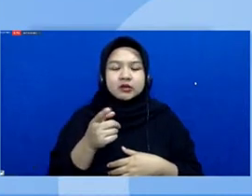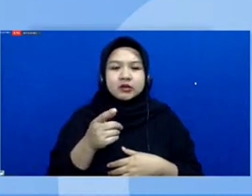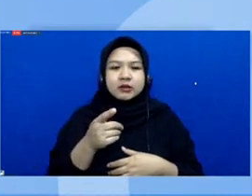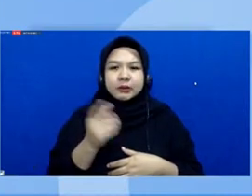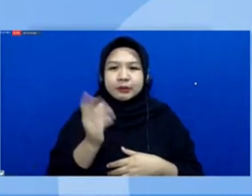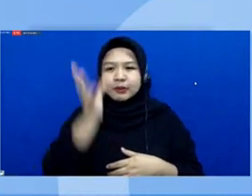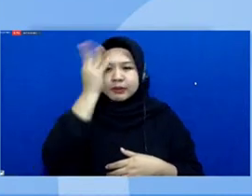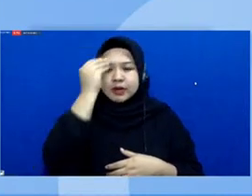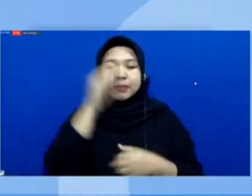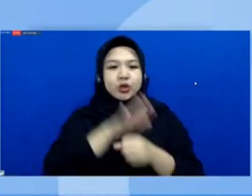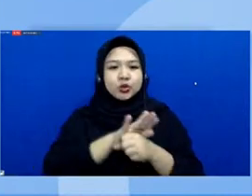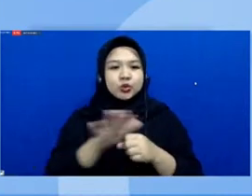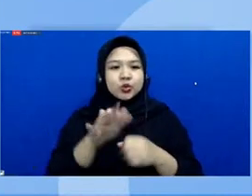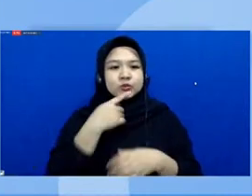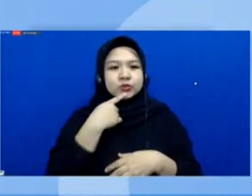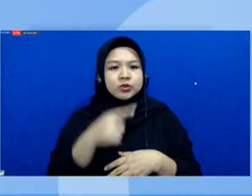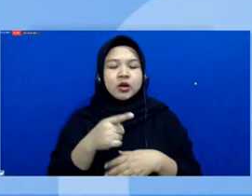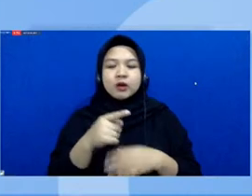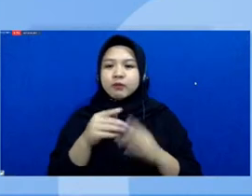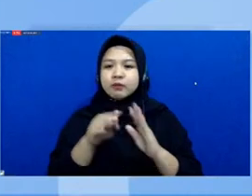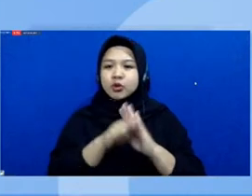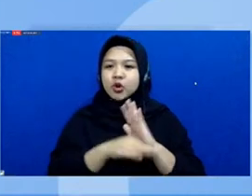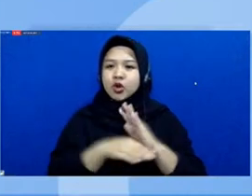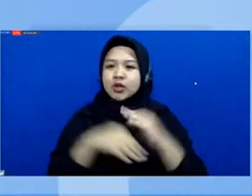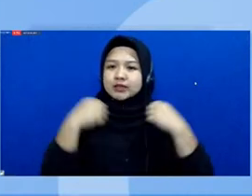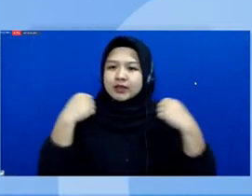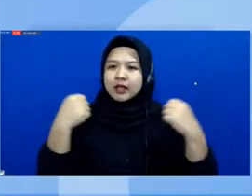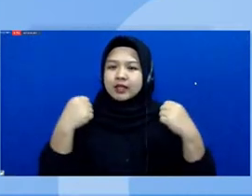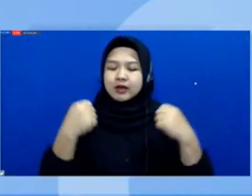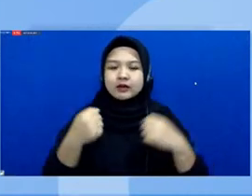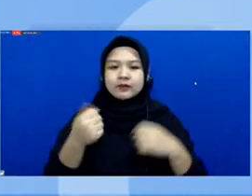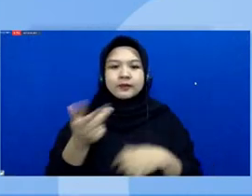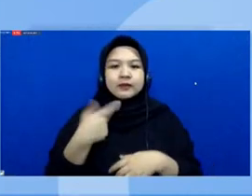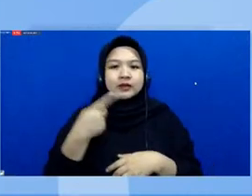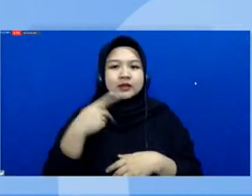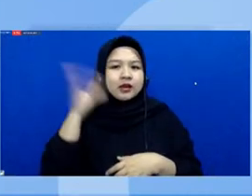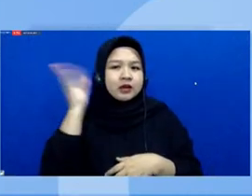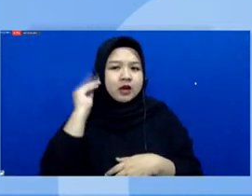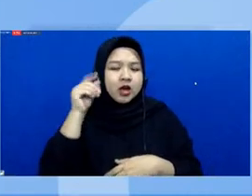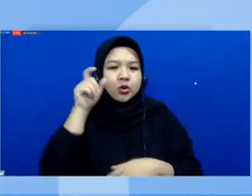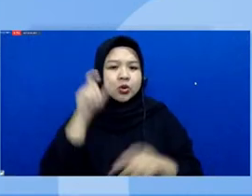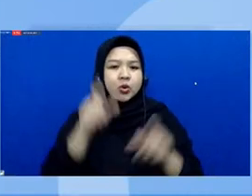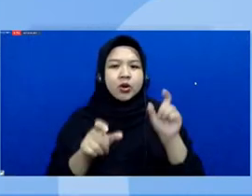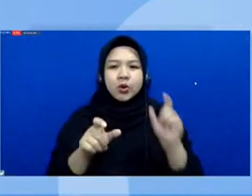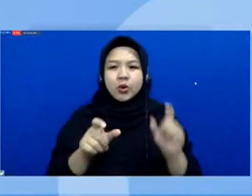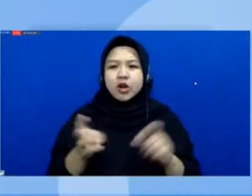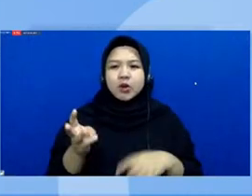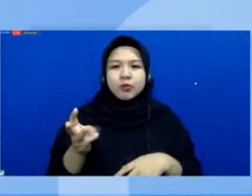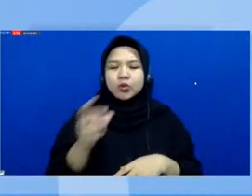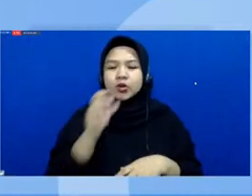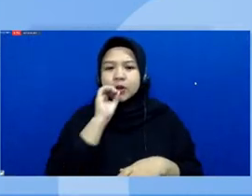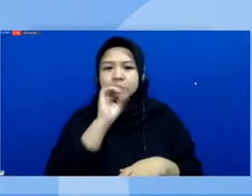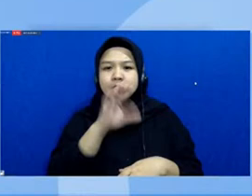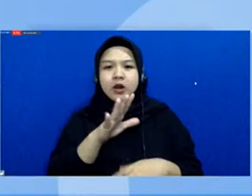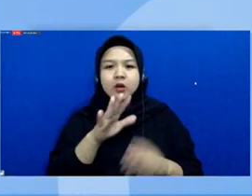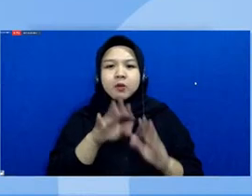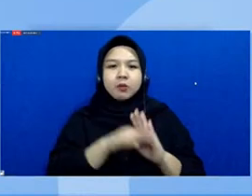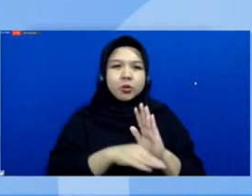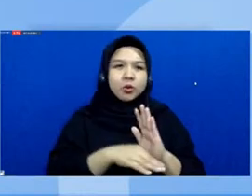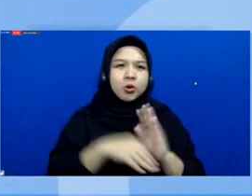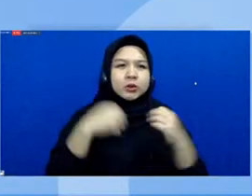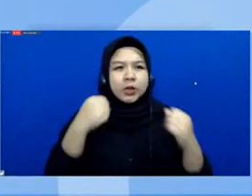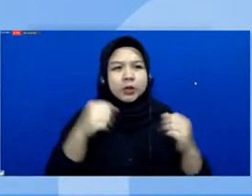pemahaman yang cukup mengenai misalnya prokes ya. Kalau kita dengar orang-orang mudah menyebutkan prokes